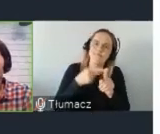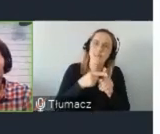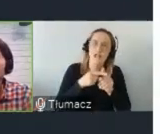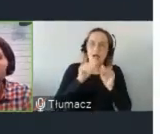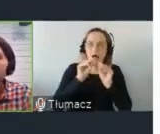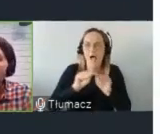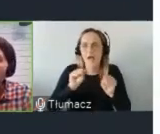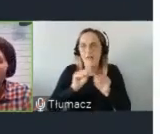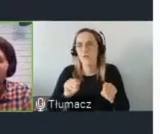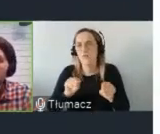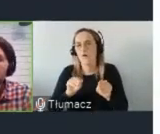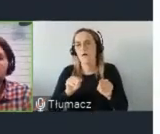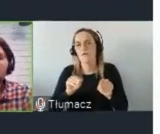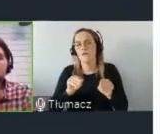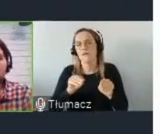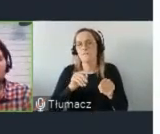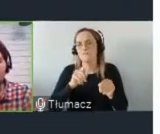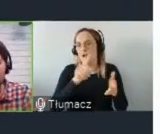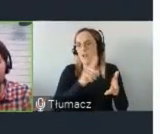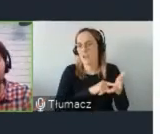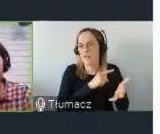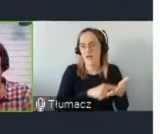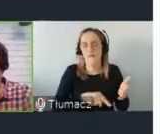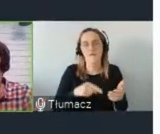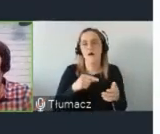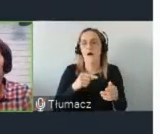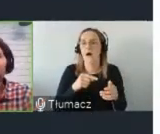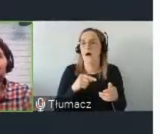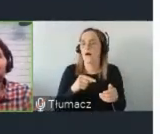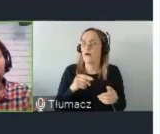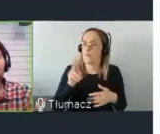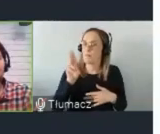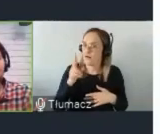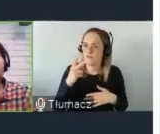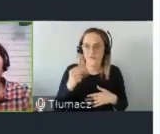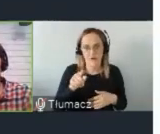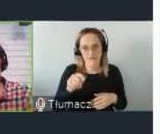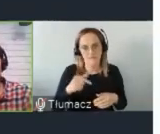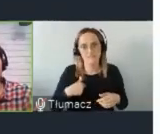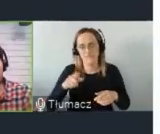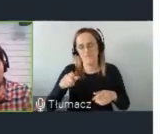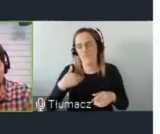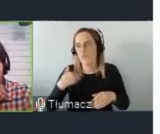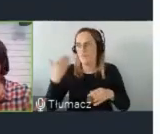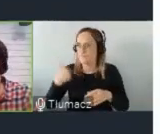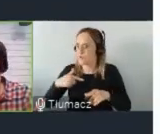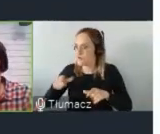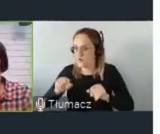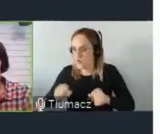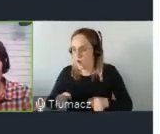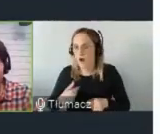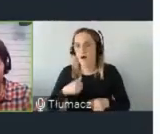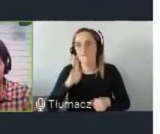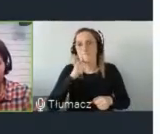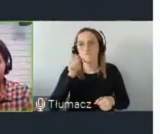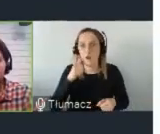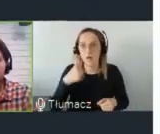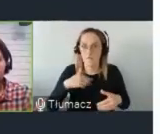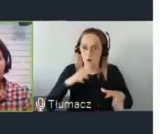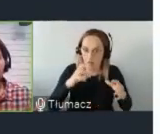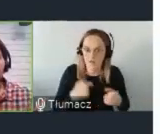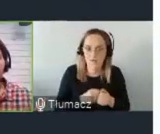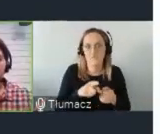kiedyś zlikwidują tą opcję? Obiecali, że nie. Ostatnio mi to nie działało, się załamałem, ale wczoraj odkryłem, że jednak